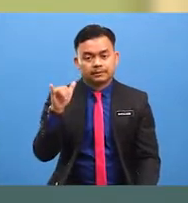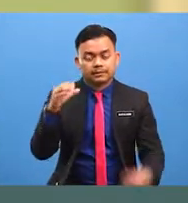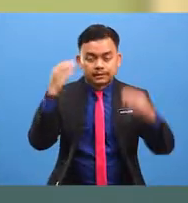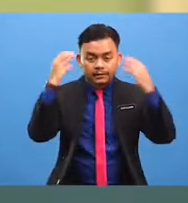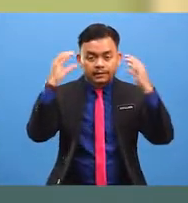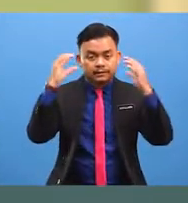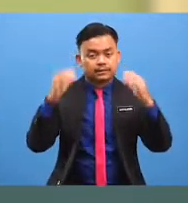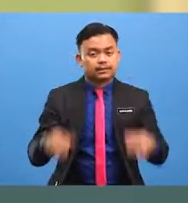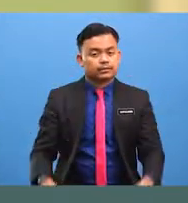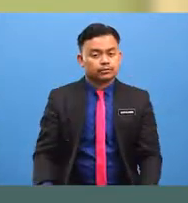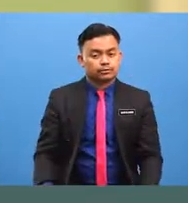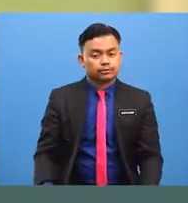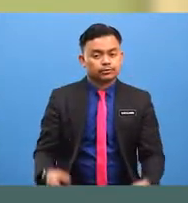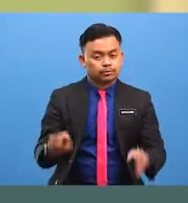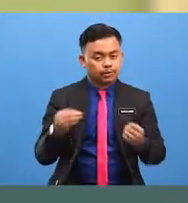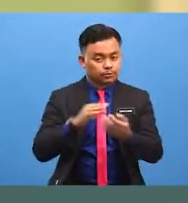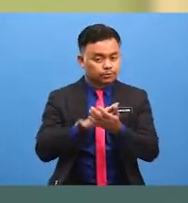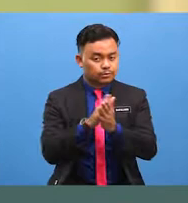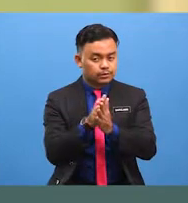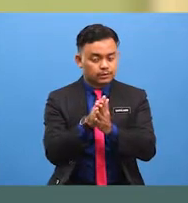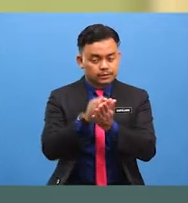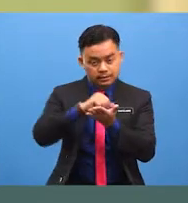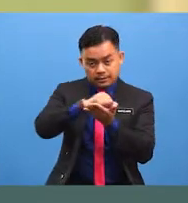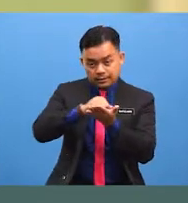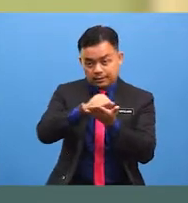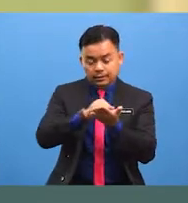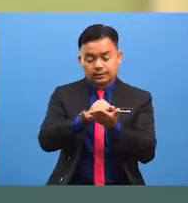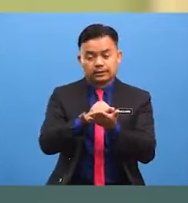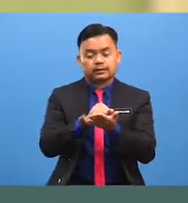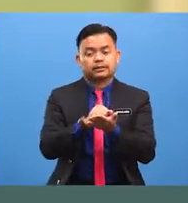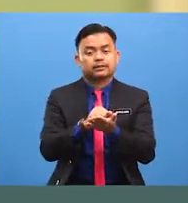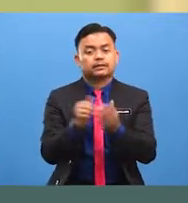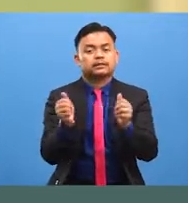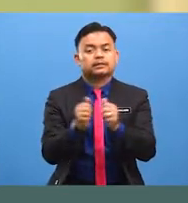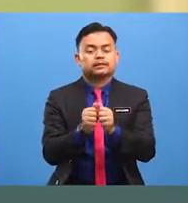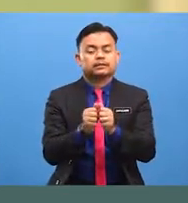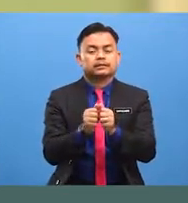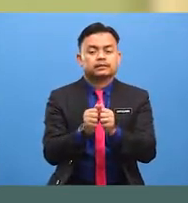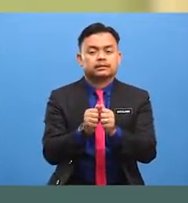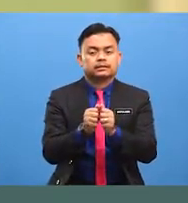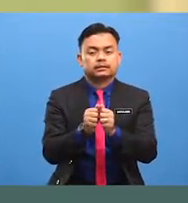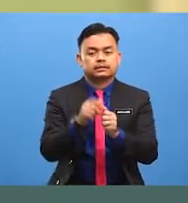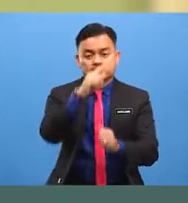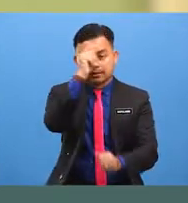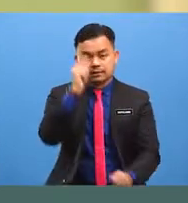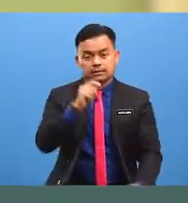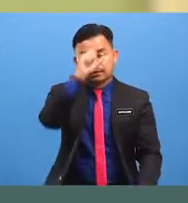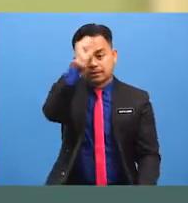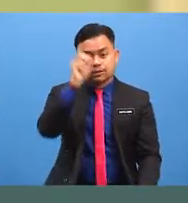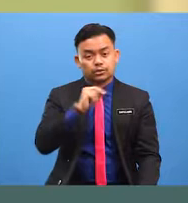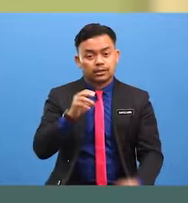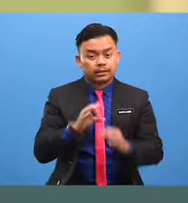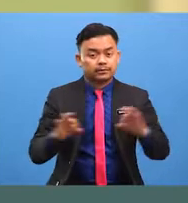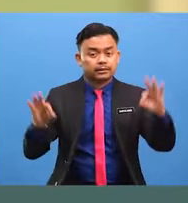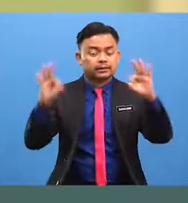perlu menjadi detektif dengan menyoal kamu beberapa soalan penting. Sila jawab dengan